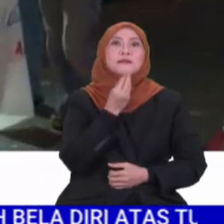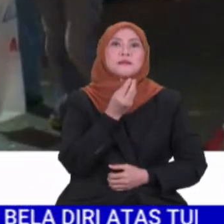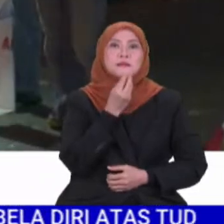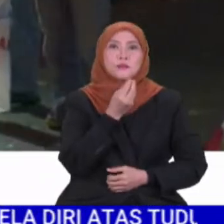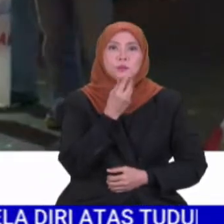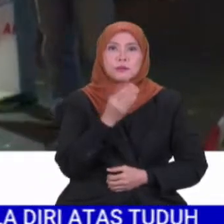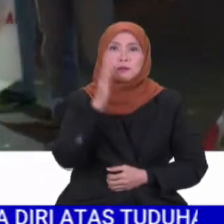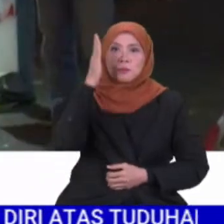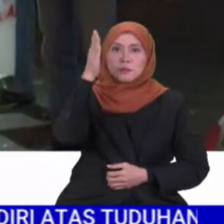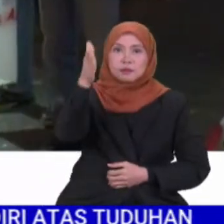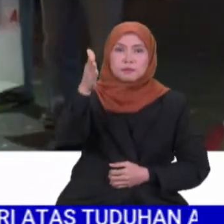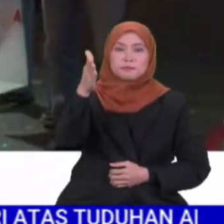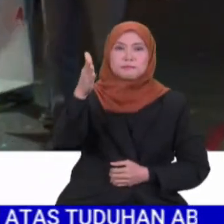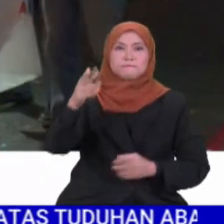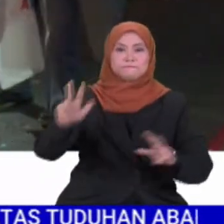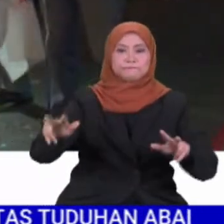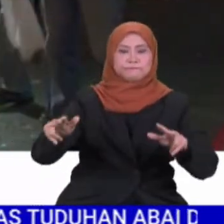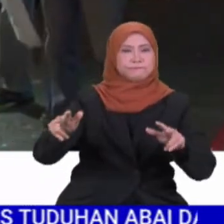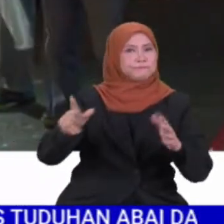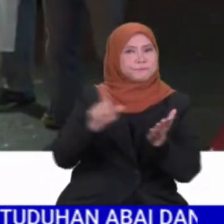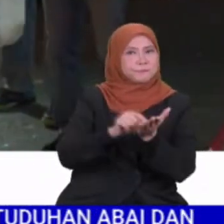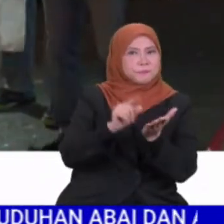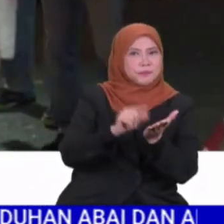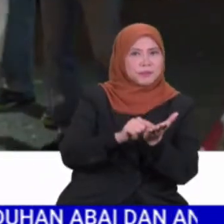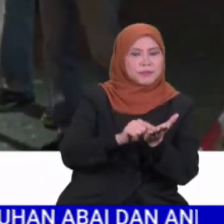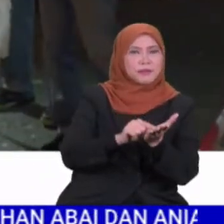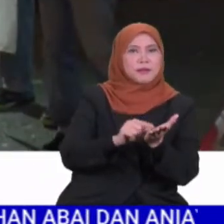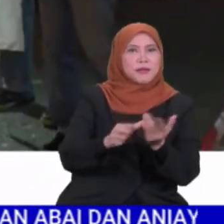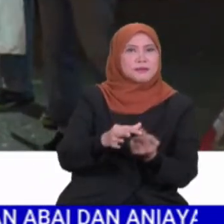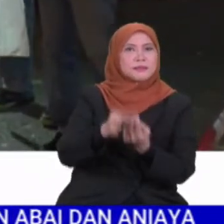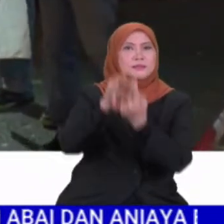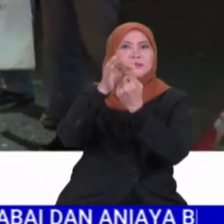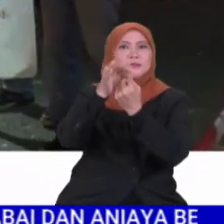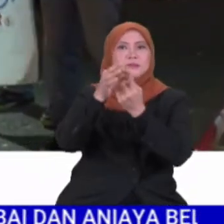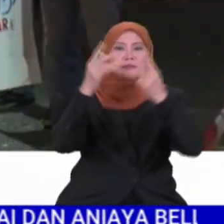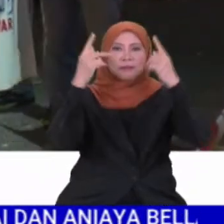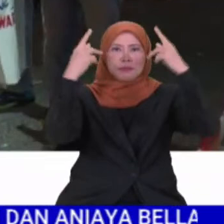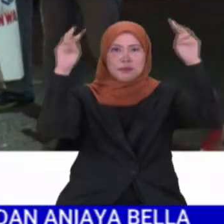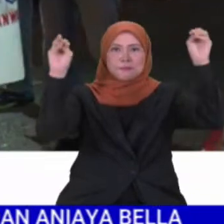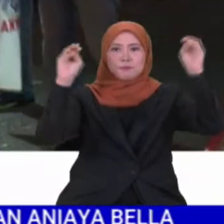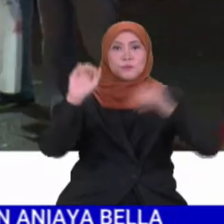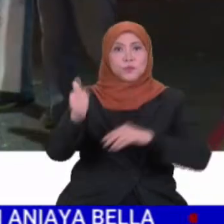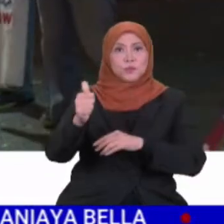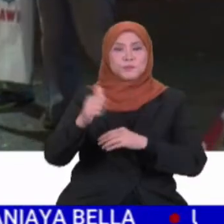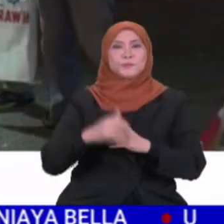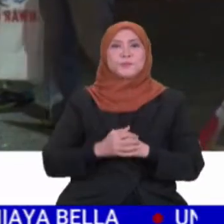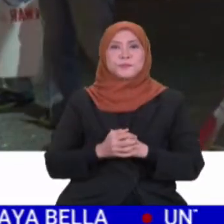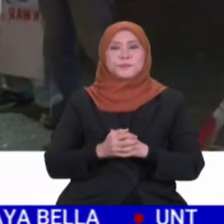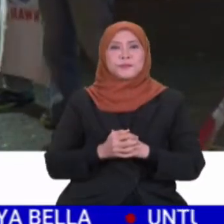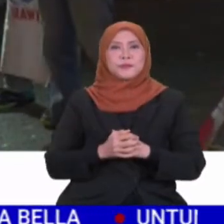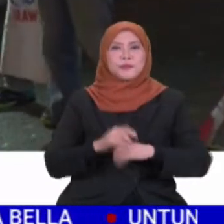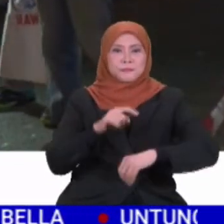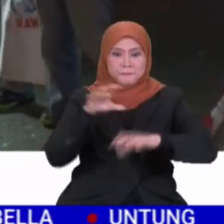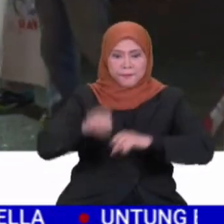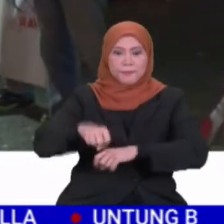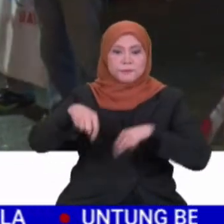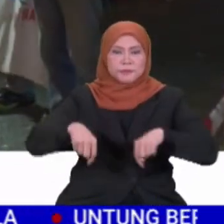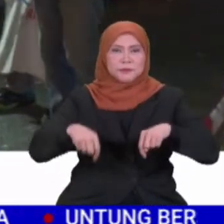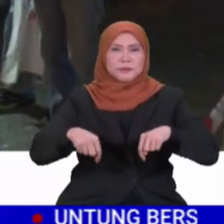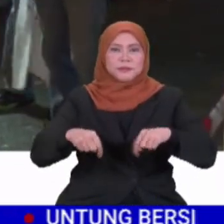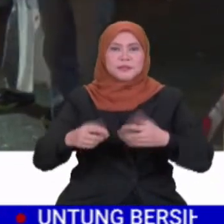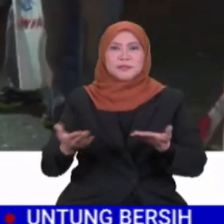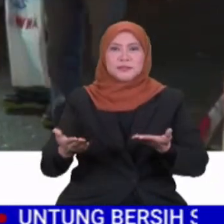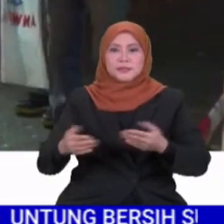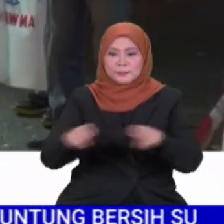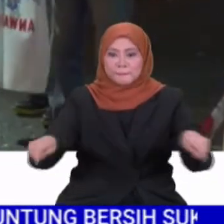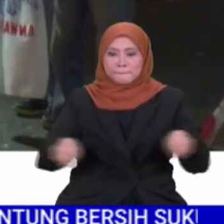Ibrahim akan mengadakan sidang media khas yang pertama sebagai Perdana Menteri ke-10 yang akan diadakan pada malam ini di